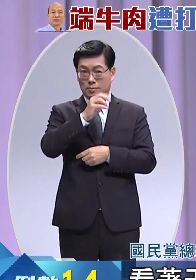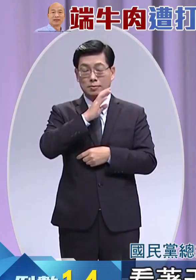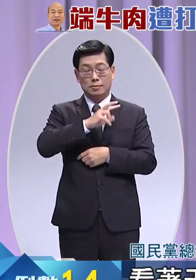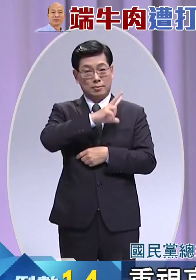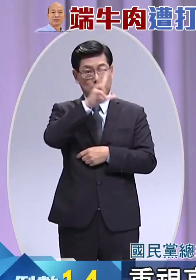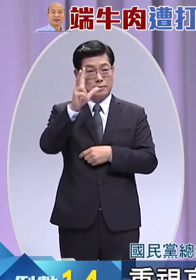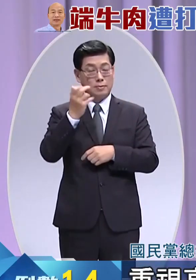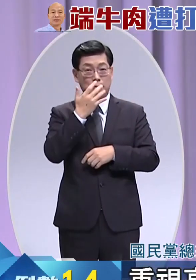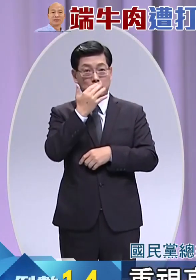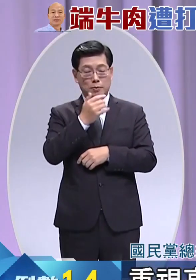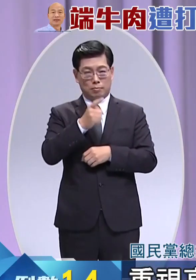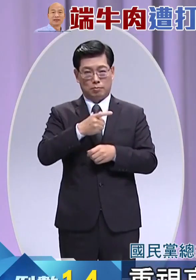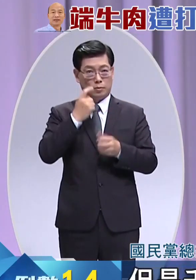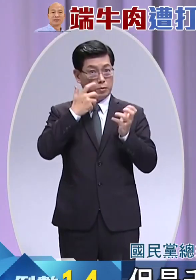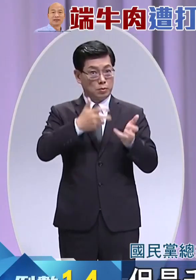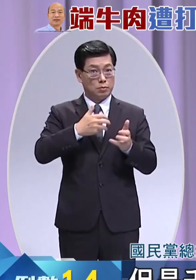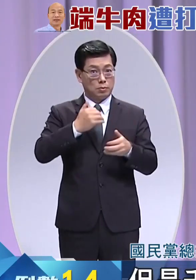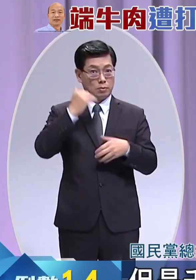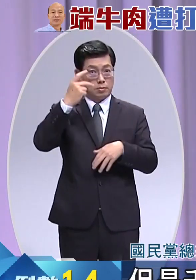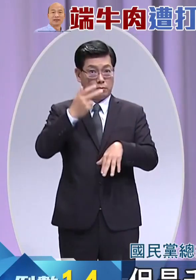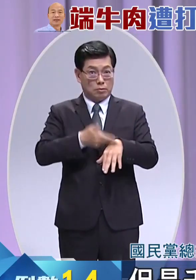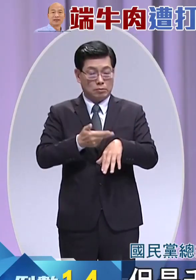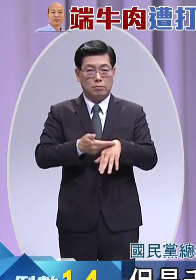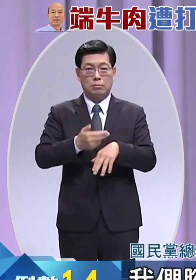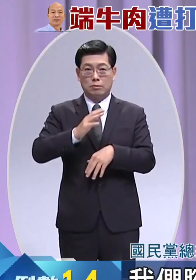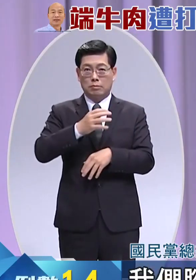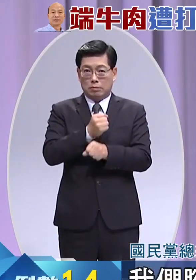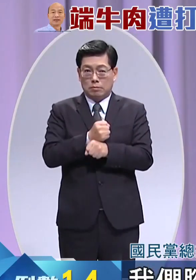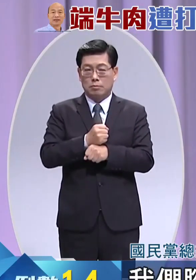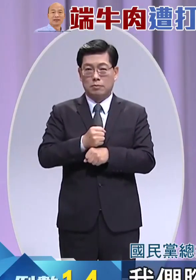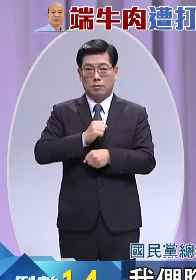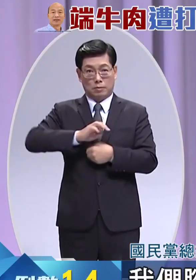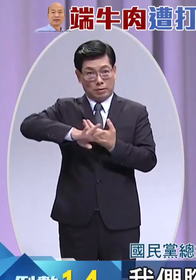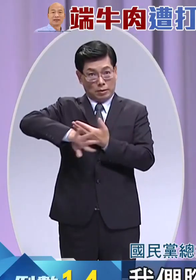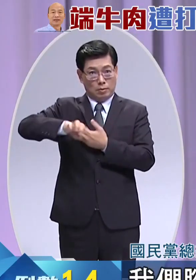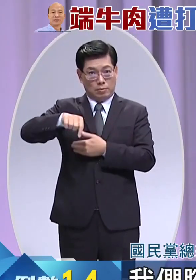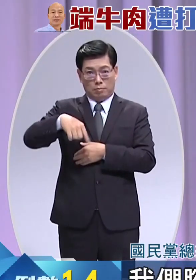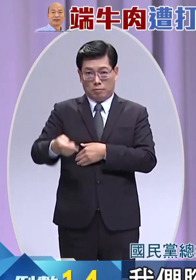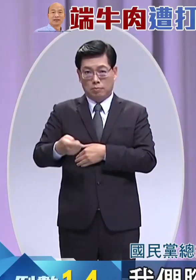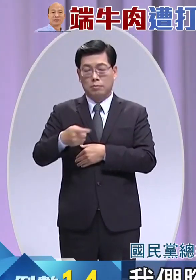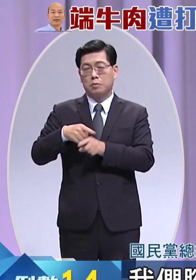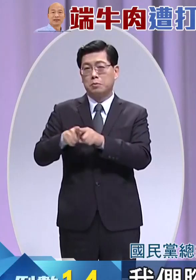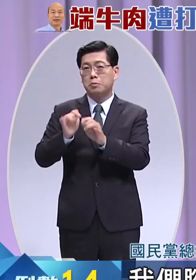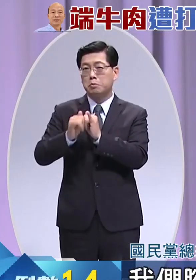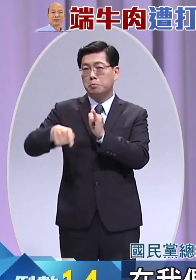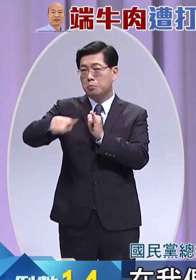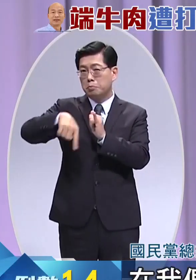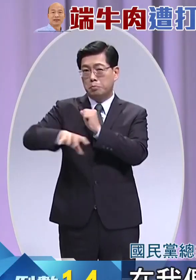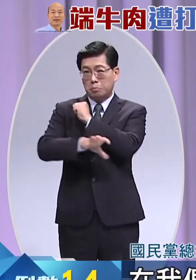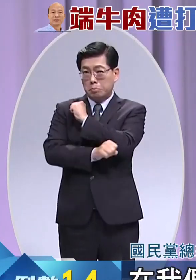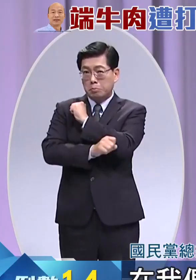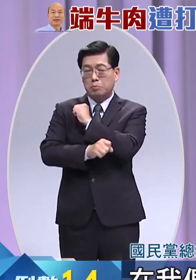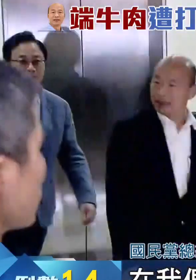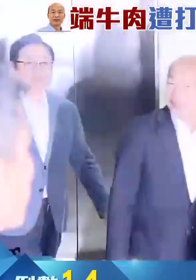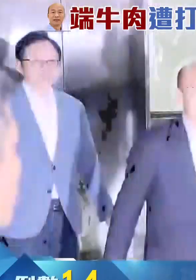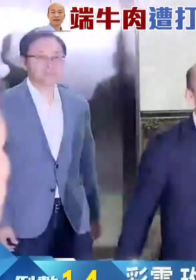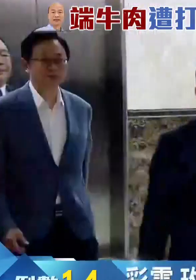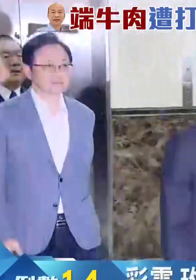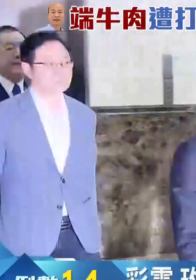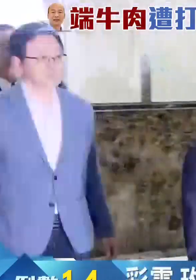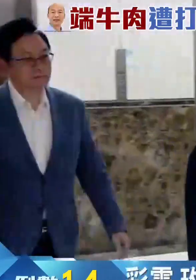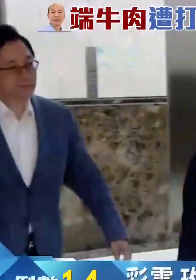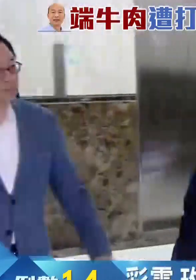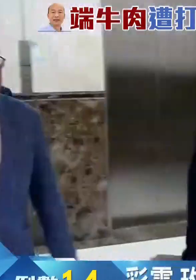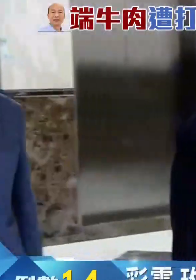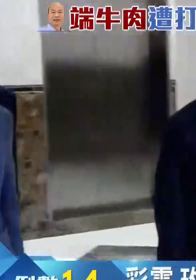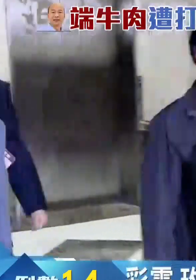霞，重视高科技，但是千万不要忘记我们脚边这些庶民经济的，在我们脚边的玫瑰花。 拿彩